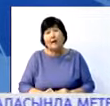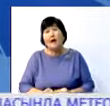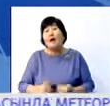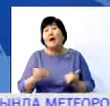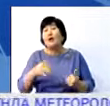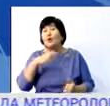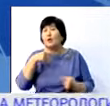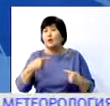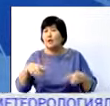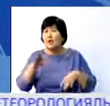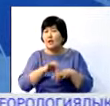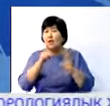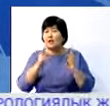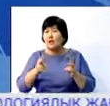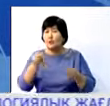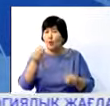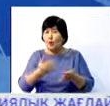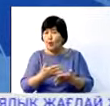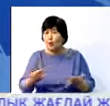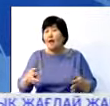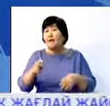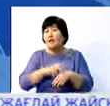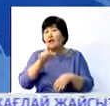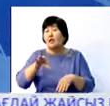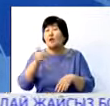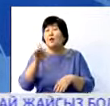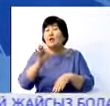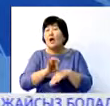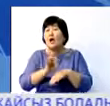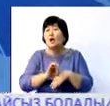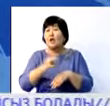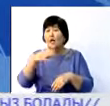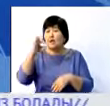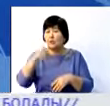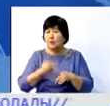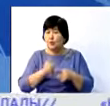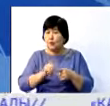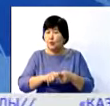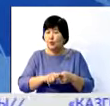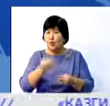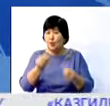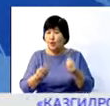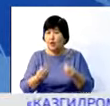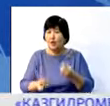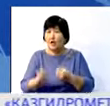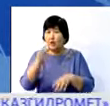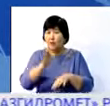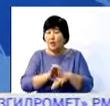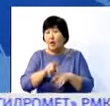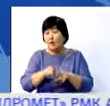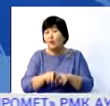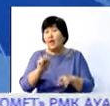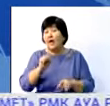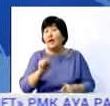көп, түрлі дертке шалдықтыратын ойыншық көп. Дәрігерлер балалар ауруының 40% осы сапасы ойыншықтан пайда болатынын айтады. Ал аралдық ұста